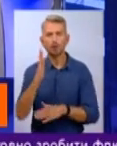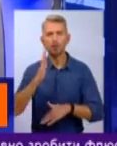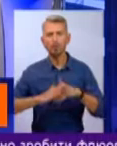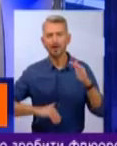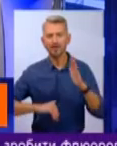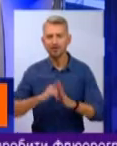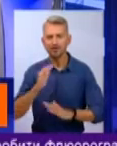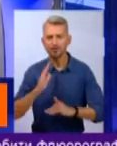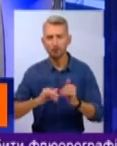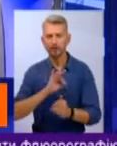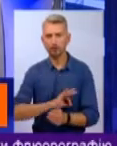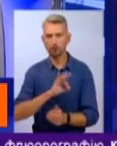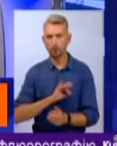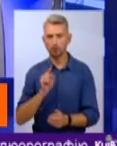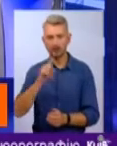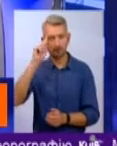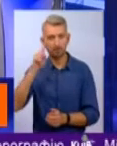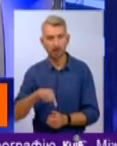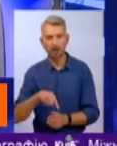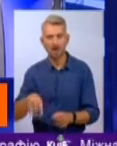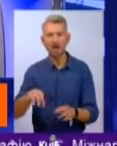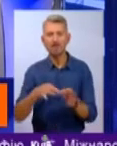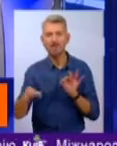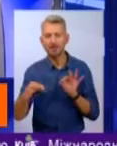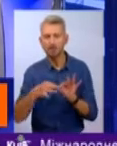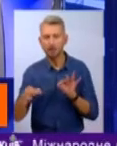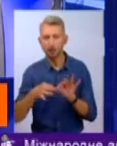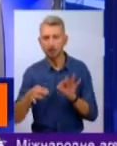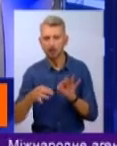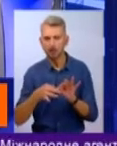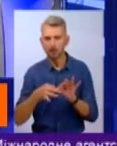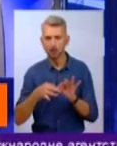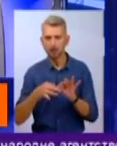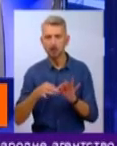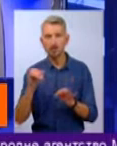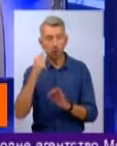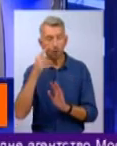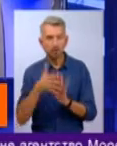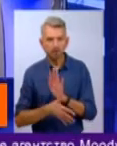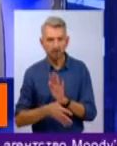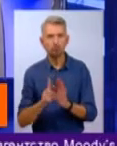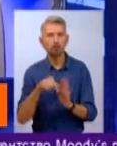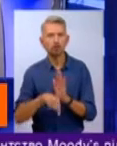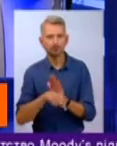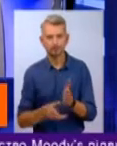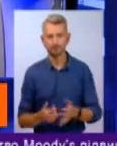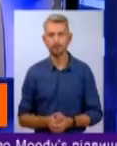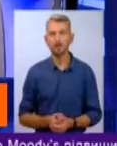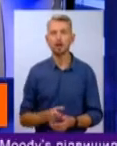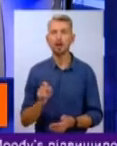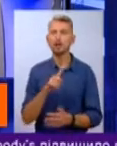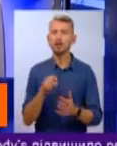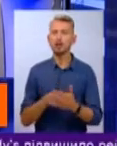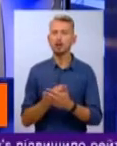практично застосовувати це вміння, вимірювати цим метром і розуміти, що воно таке. Зрозуміло. Запитання до